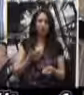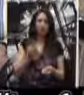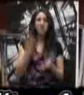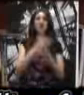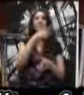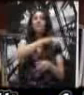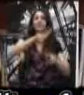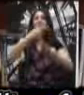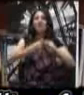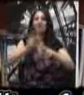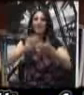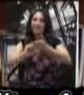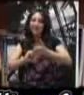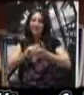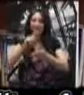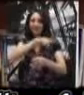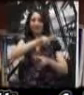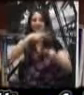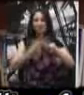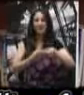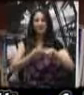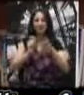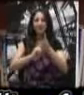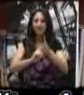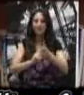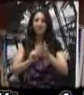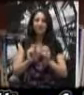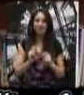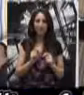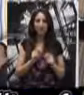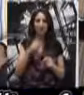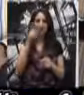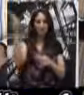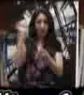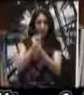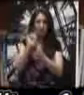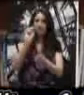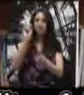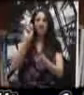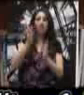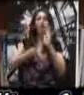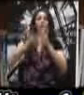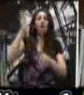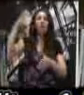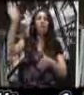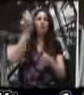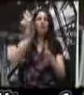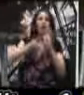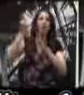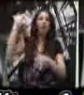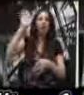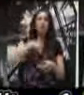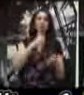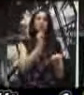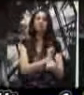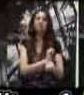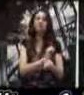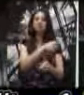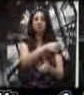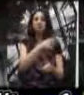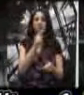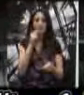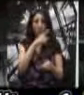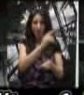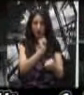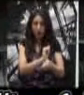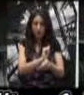ضامنه؟ انا ضامنه. ضامنه؟ اه. هو اتحبس؟ لا تطفش.